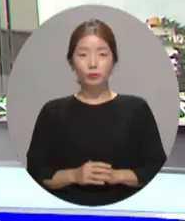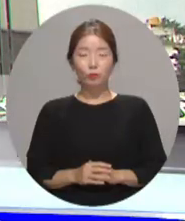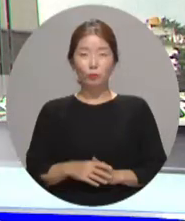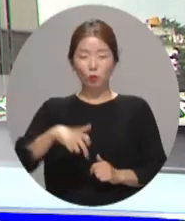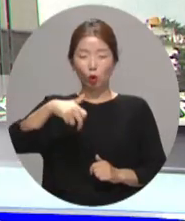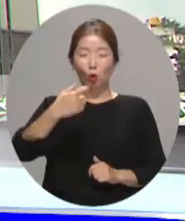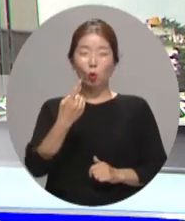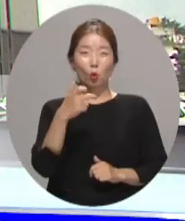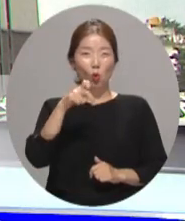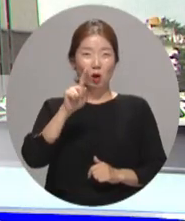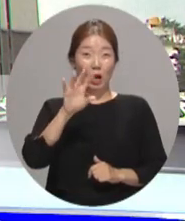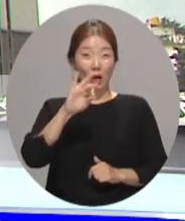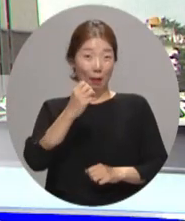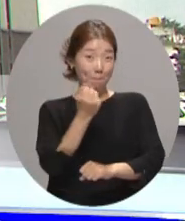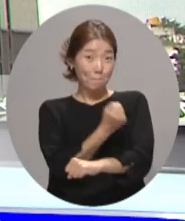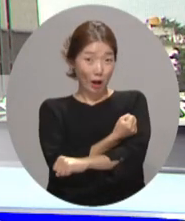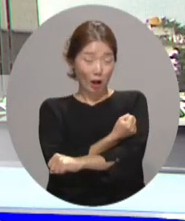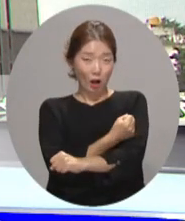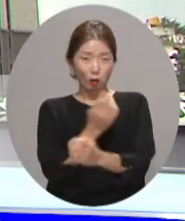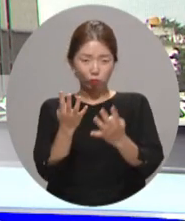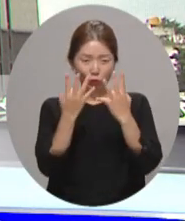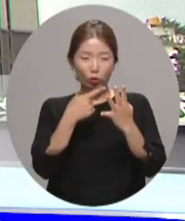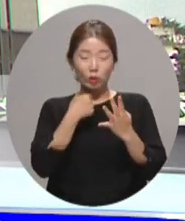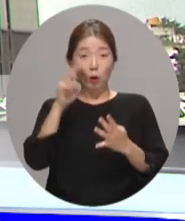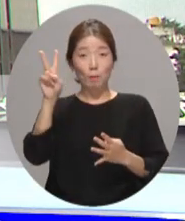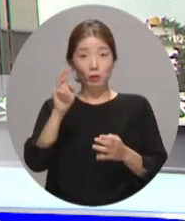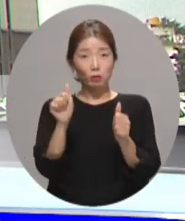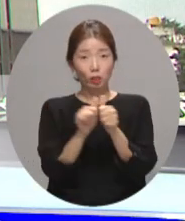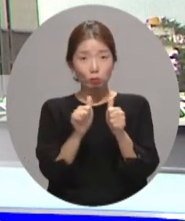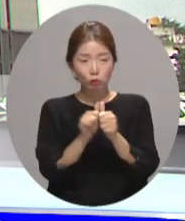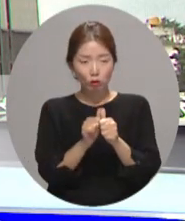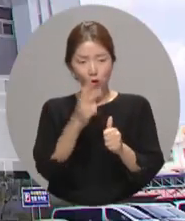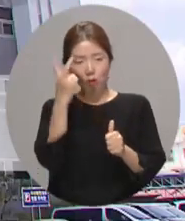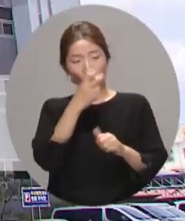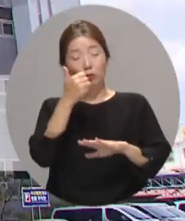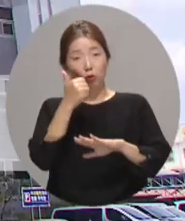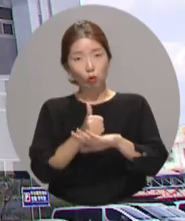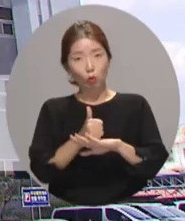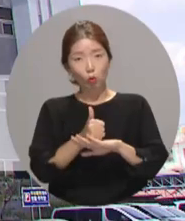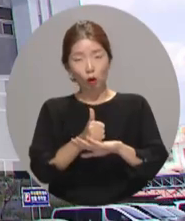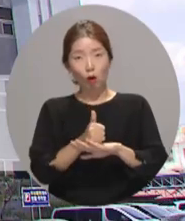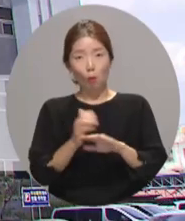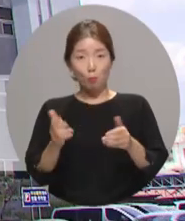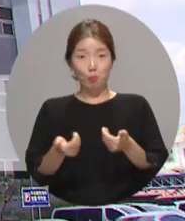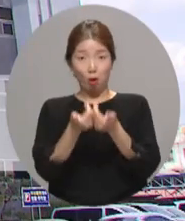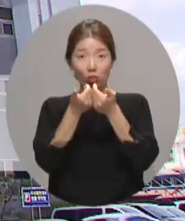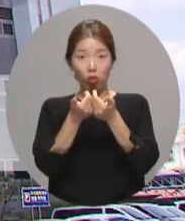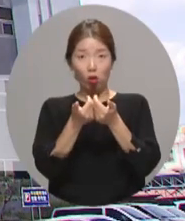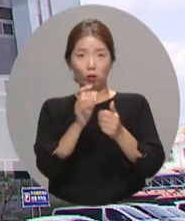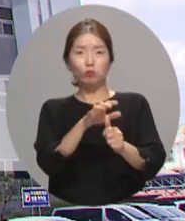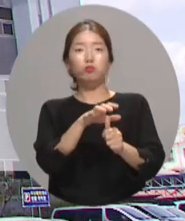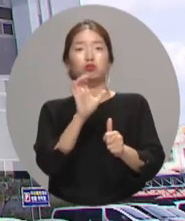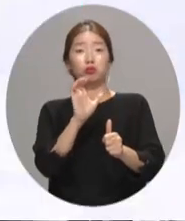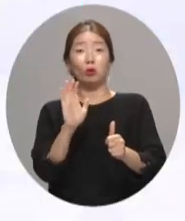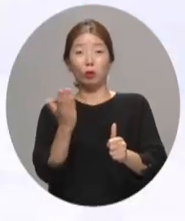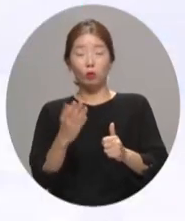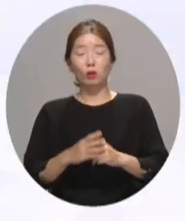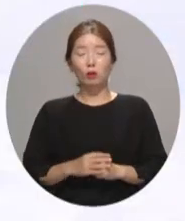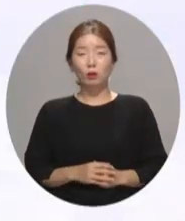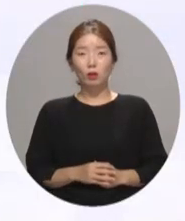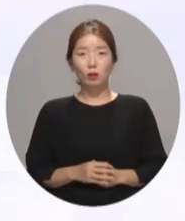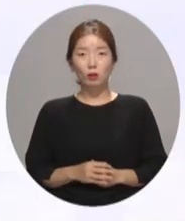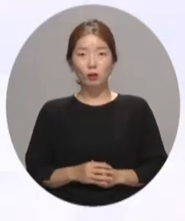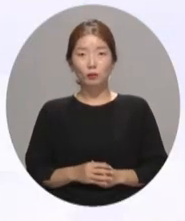코카인을 유통한 혐의로 구속됐던 베트남 남성이 마약 감식 결과가 뒤집히면서 풀려나는 일이